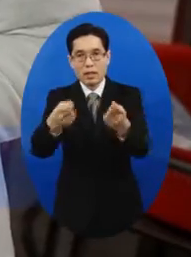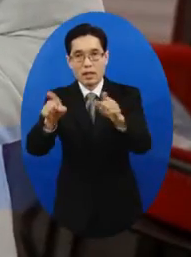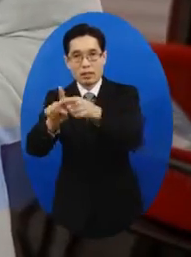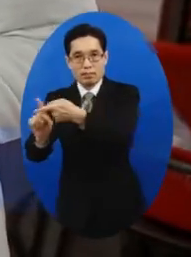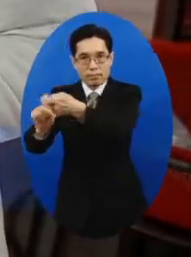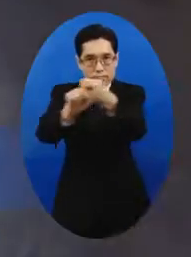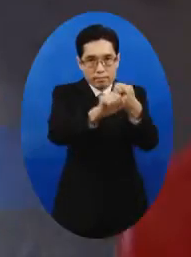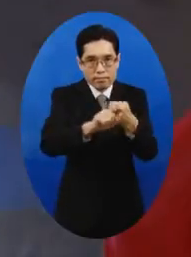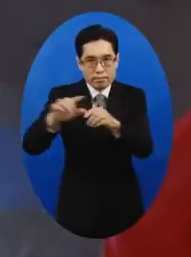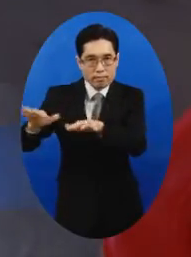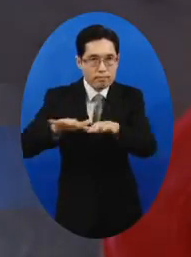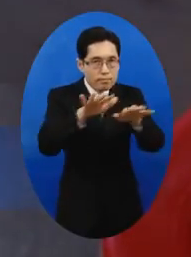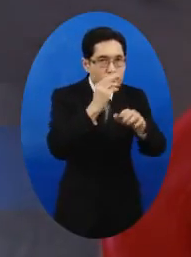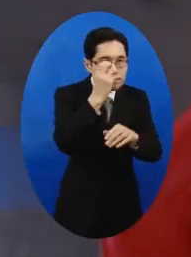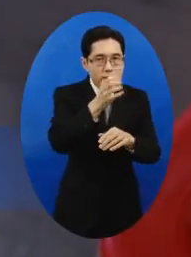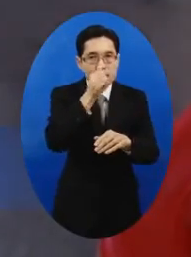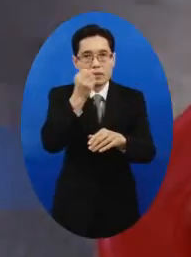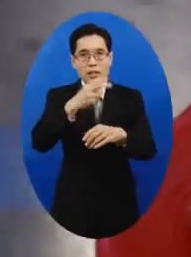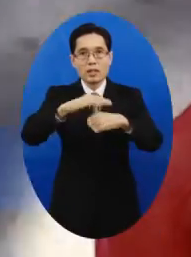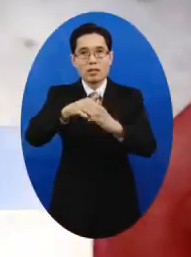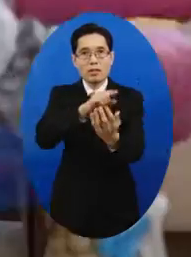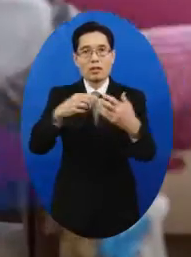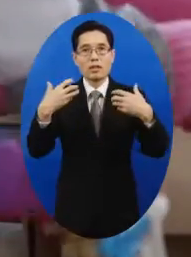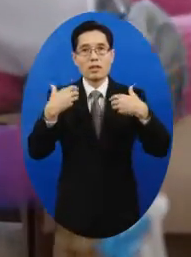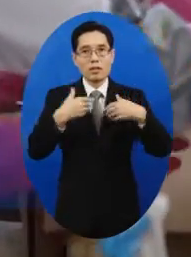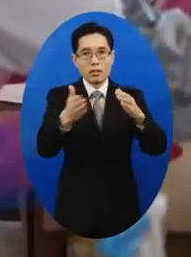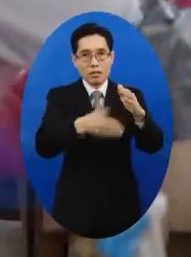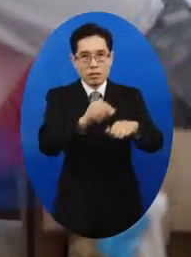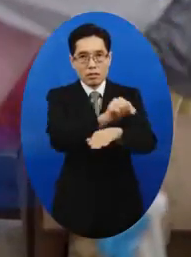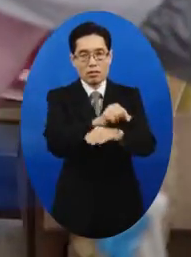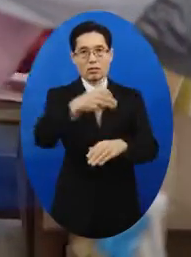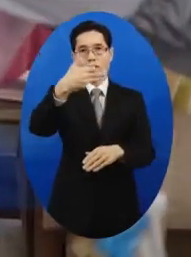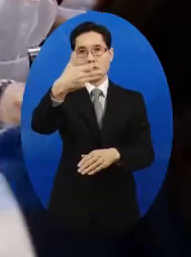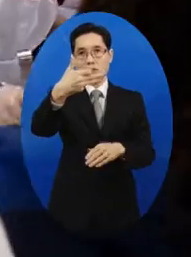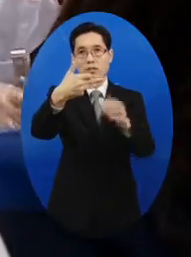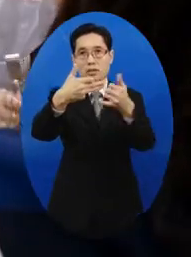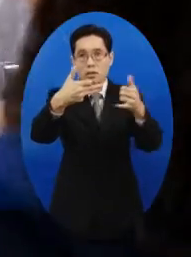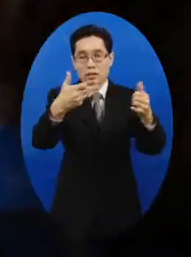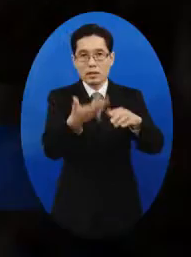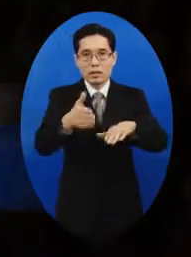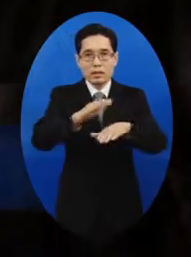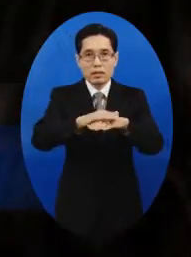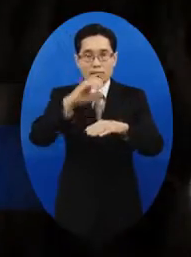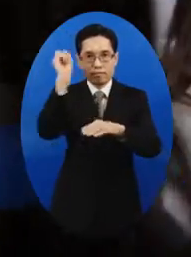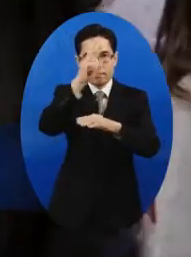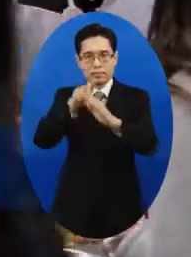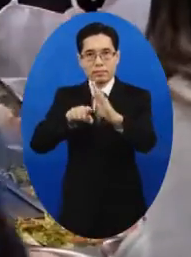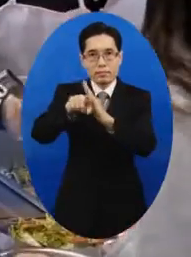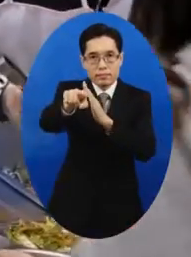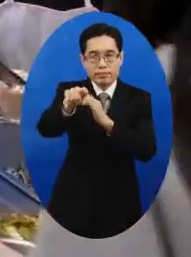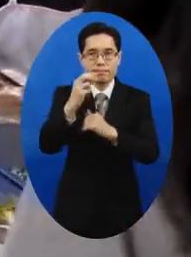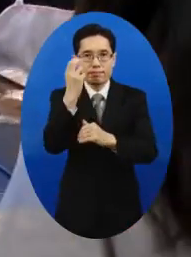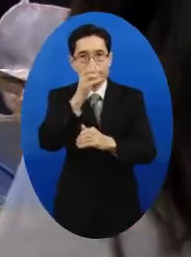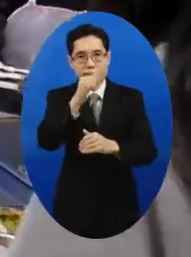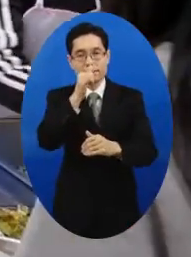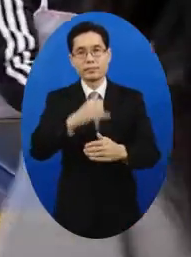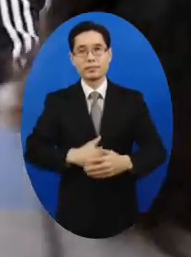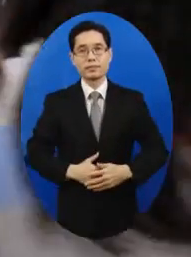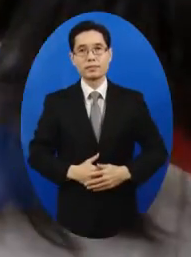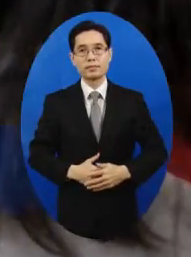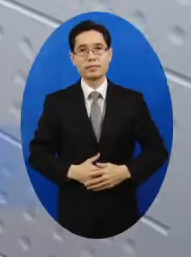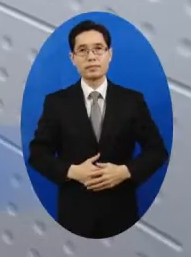이루어졌으며 시 교육청 간부 공무원 18명이 직접 풀씨 특별 점검에 참여했습니다